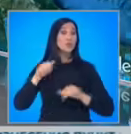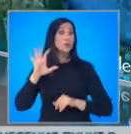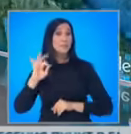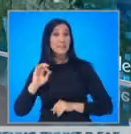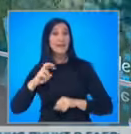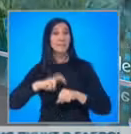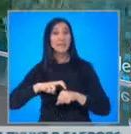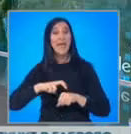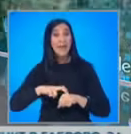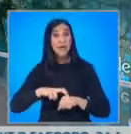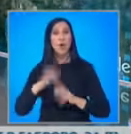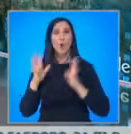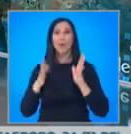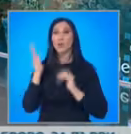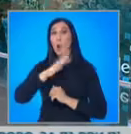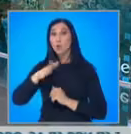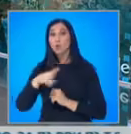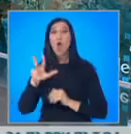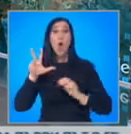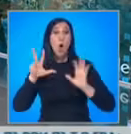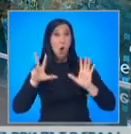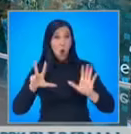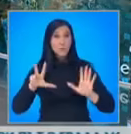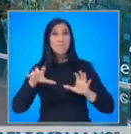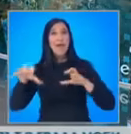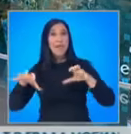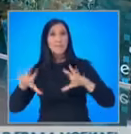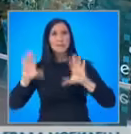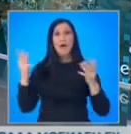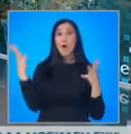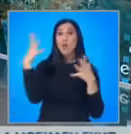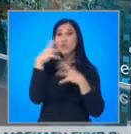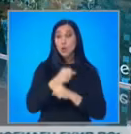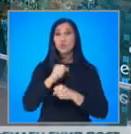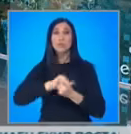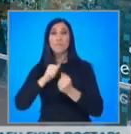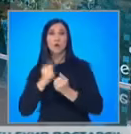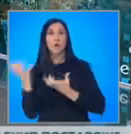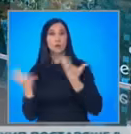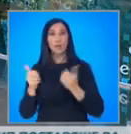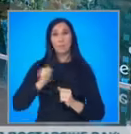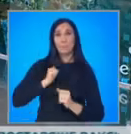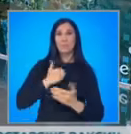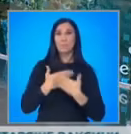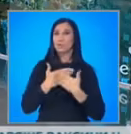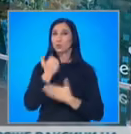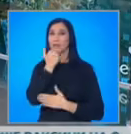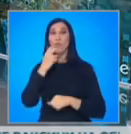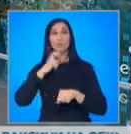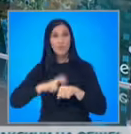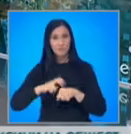650 декара гора са унищожени. 8 пожарни екипа цяла нощ се бориха с огъня, за да предпазят близкото село Дрипчево.